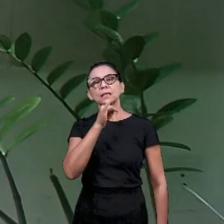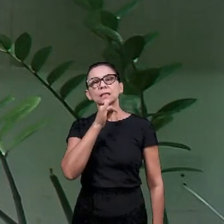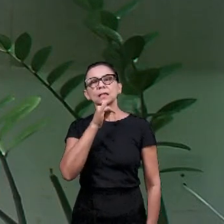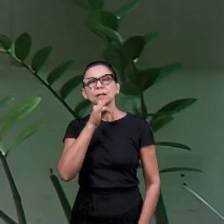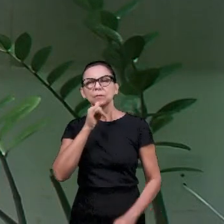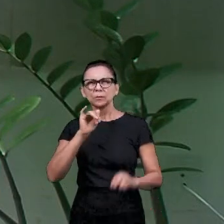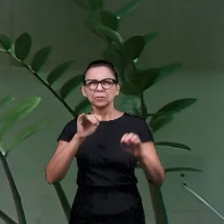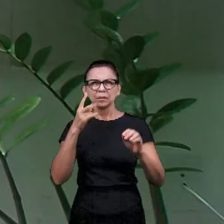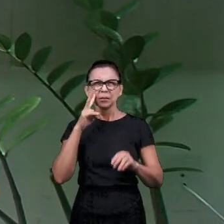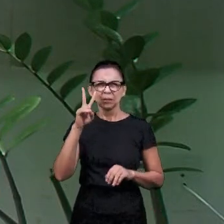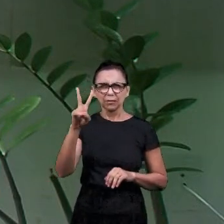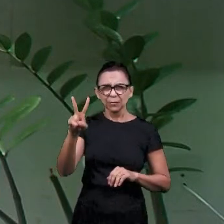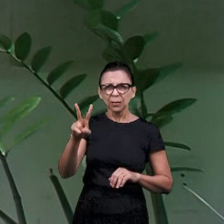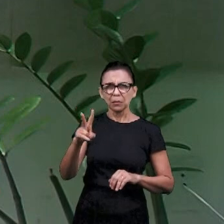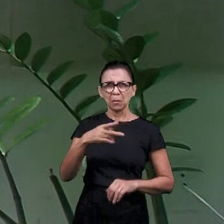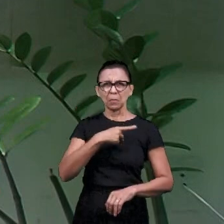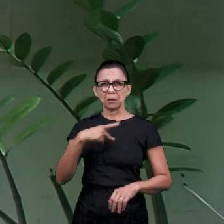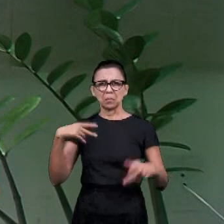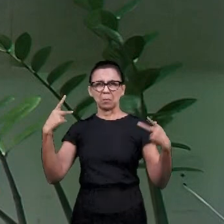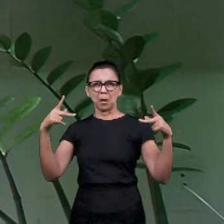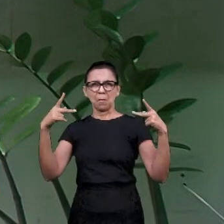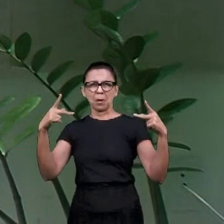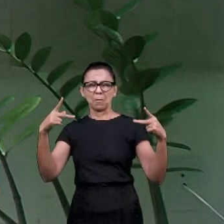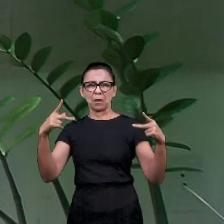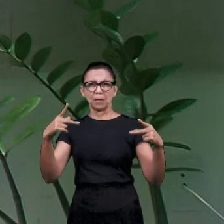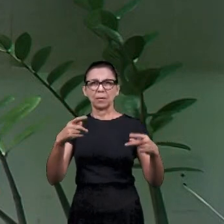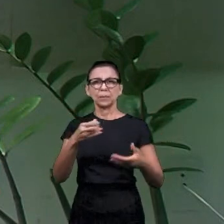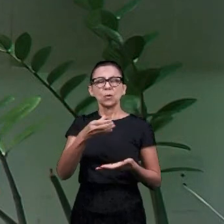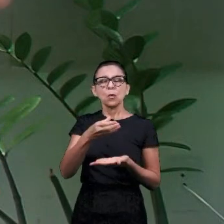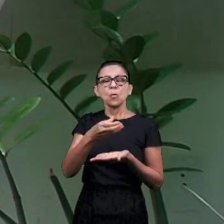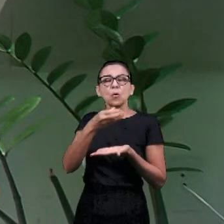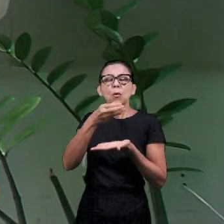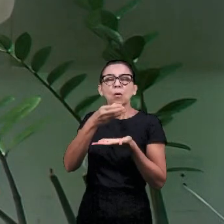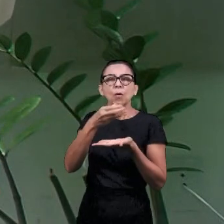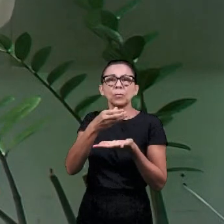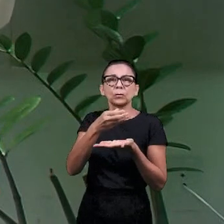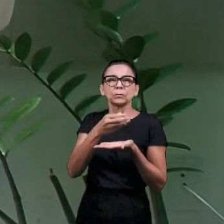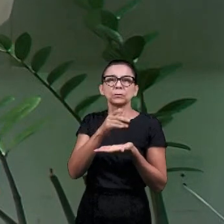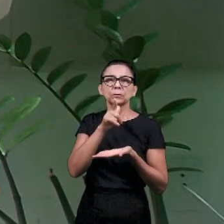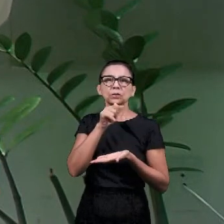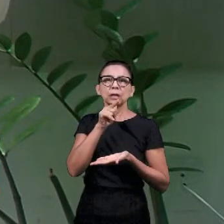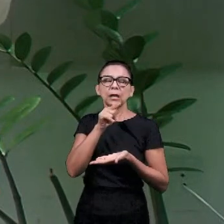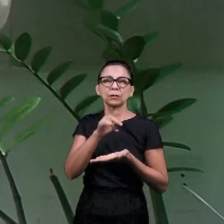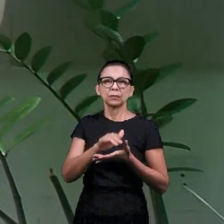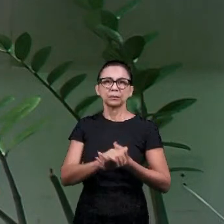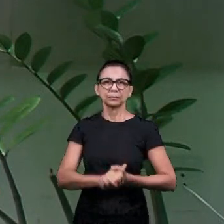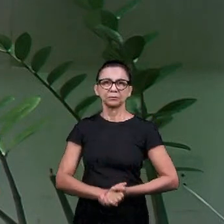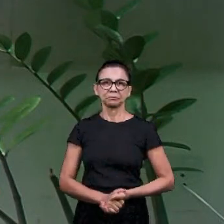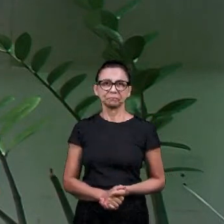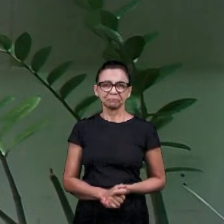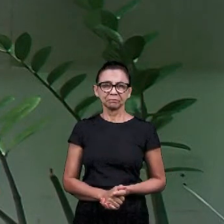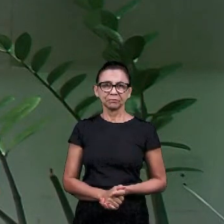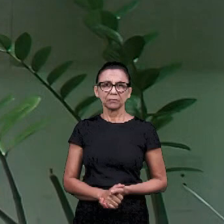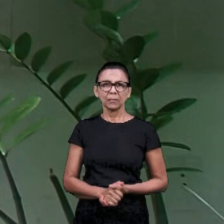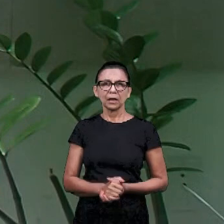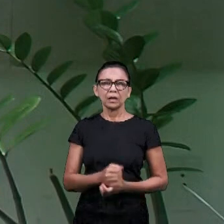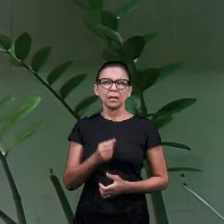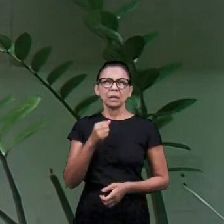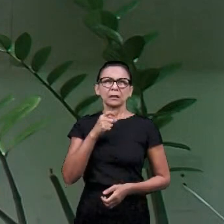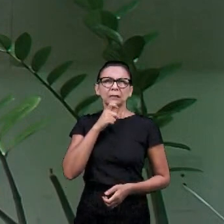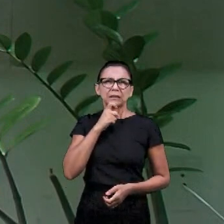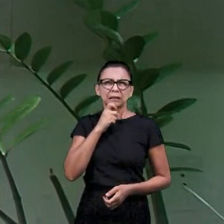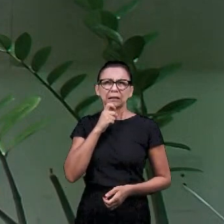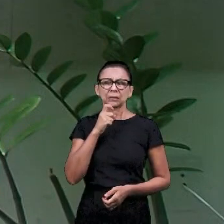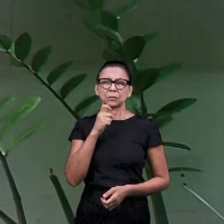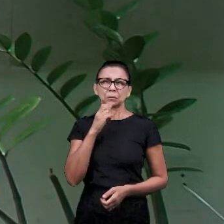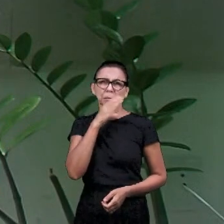l'eau tiède, on vomit. Donc, le tiède, il sort du corps. C'est lui qui met dehors. Ce n'est pas